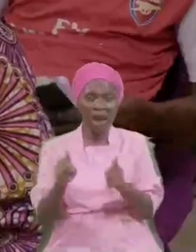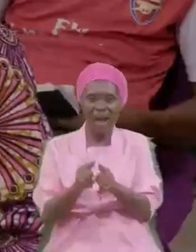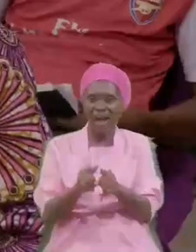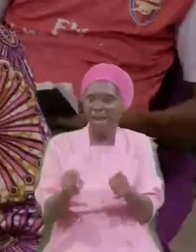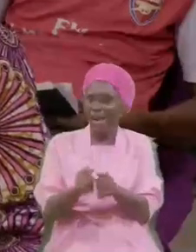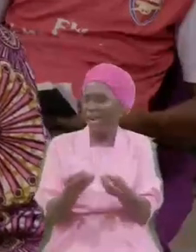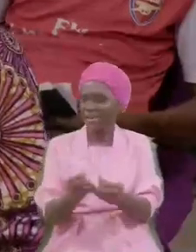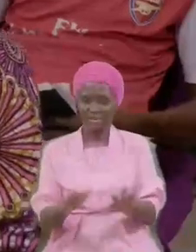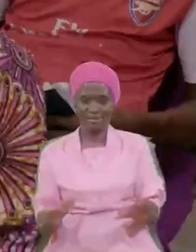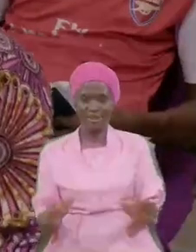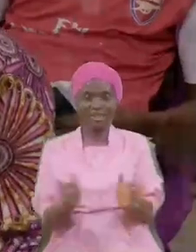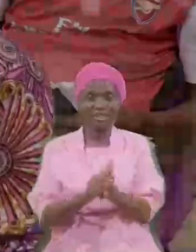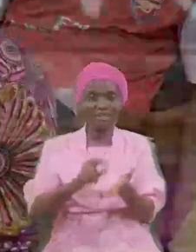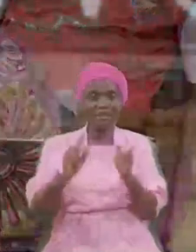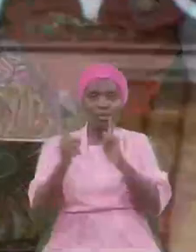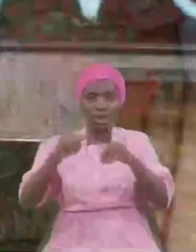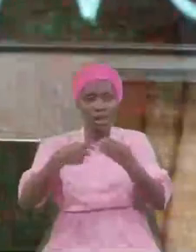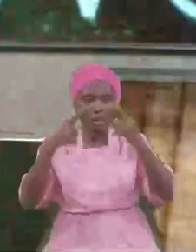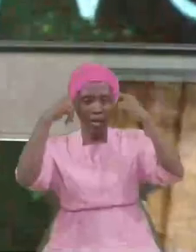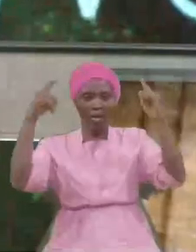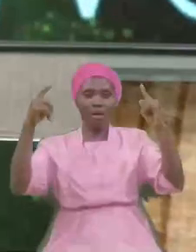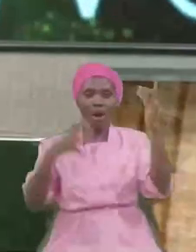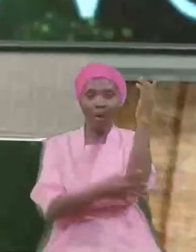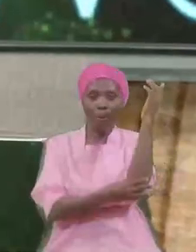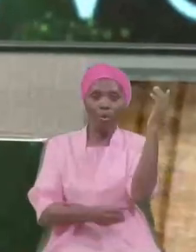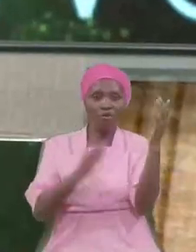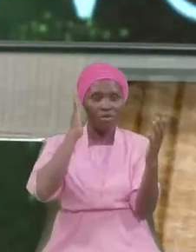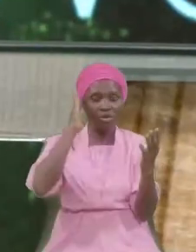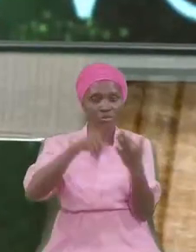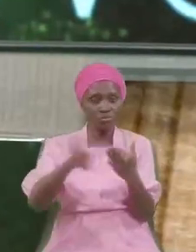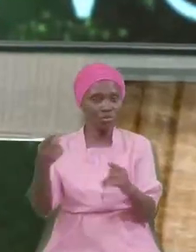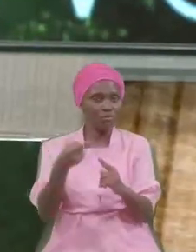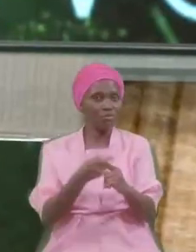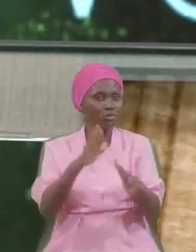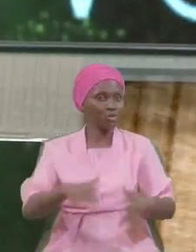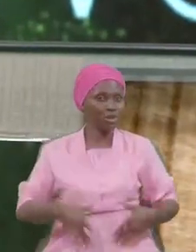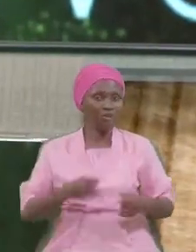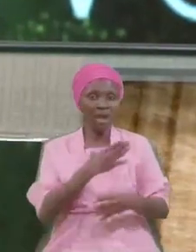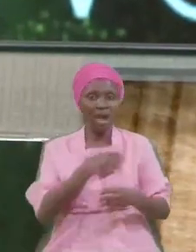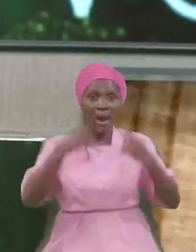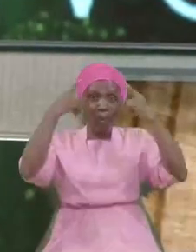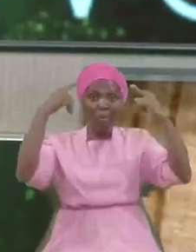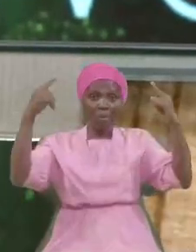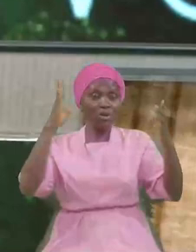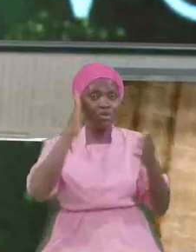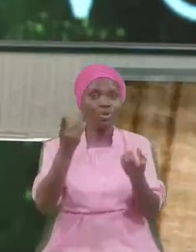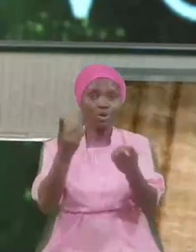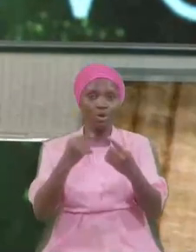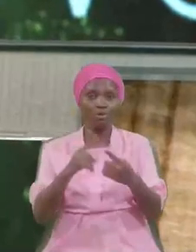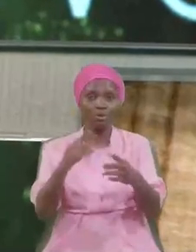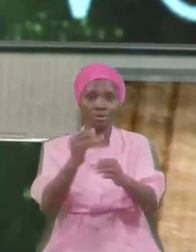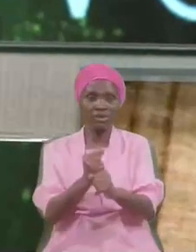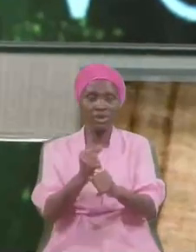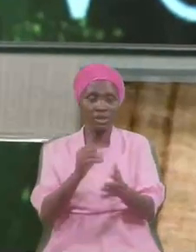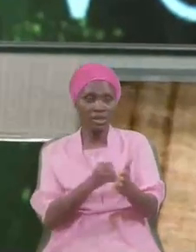votre vie. La prospérité va prendre sa place. L'or d'Ophir parmi